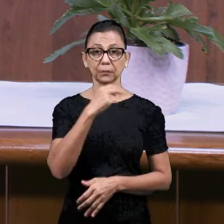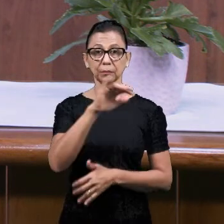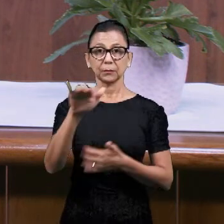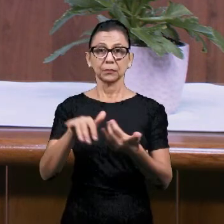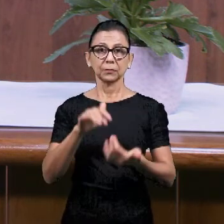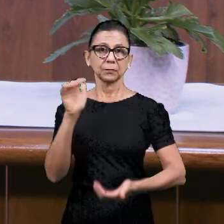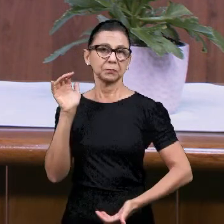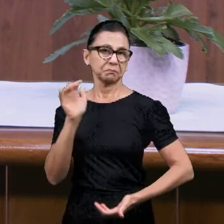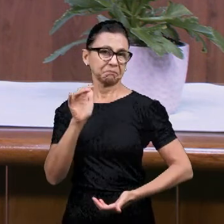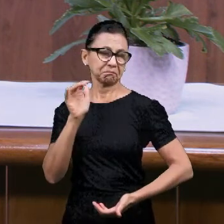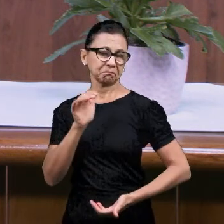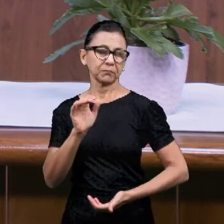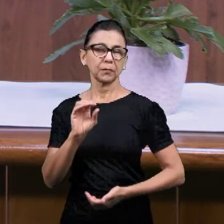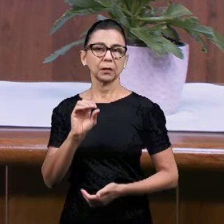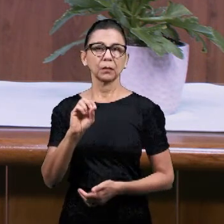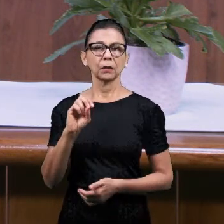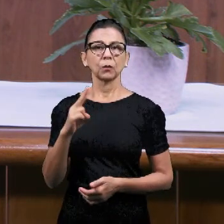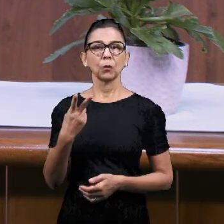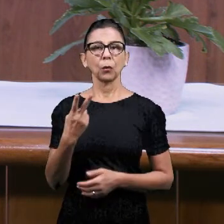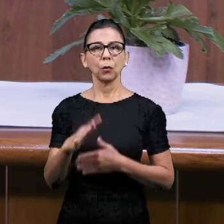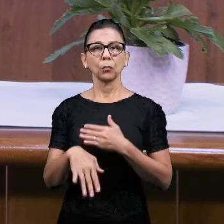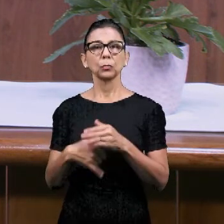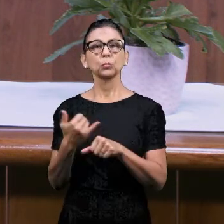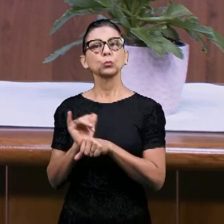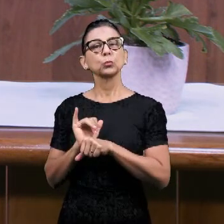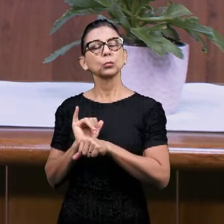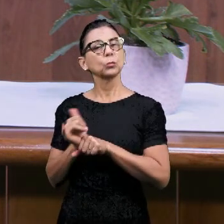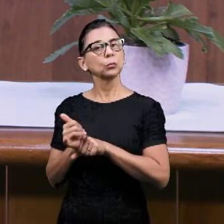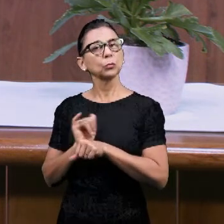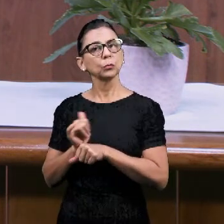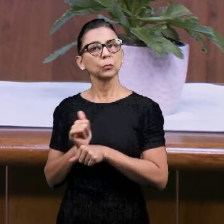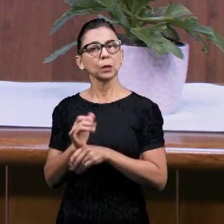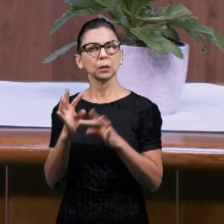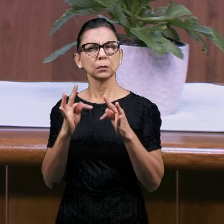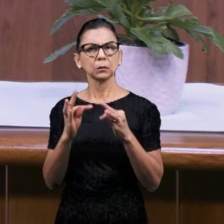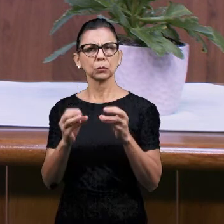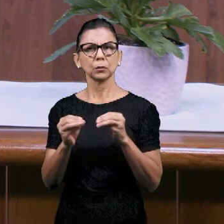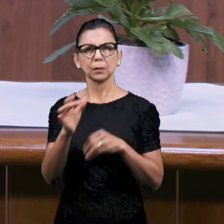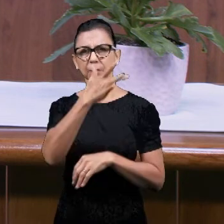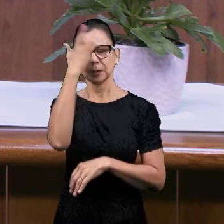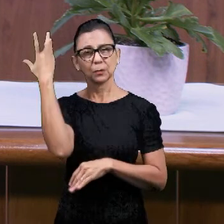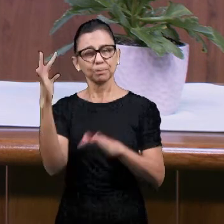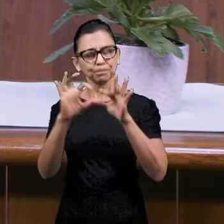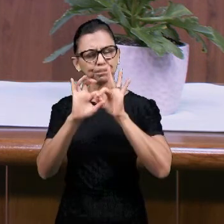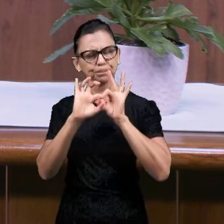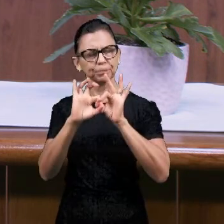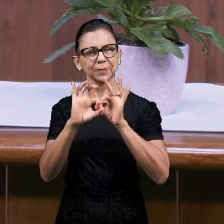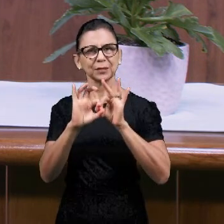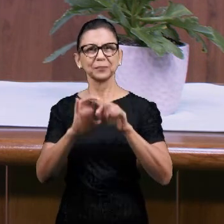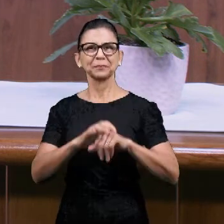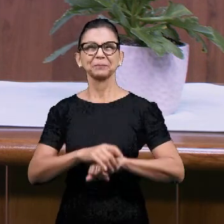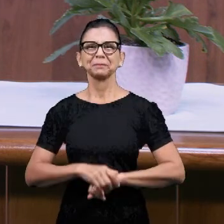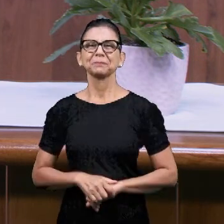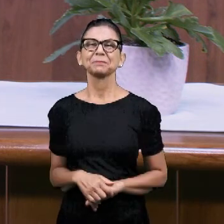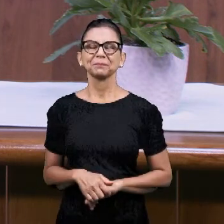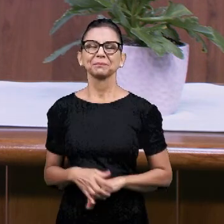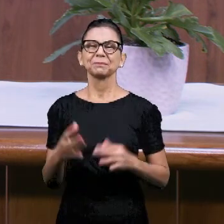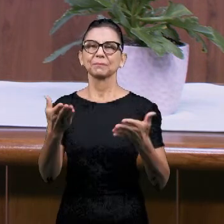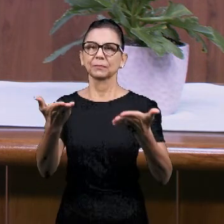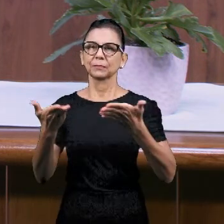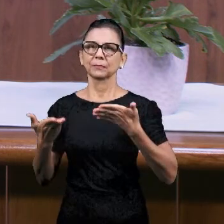via satellite ou par le canal YouTube, à tous ceux qui sont ensemble avec nous, j'invite